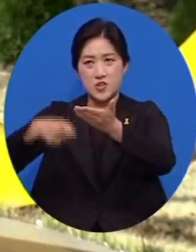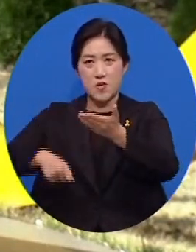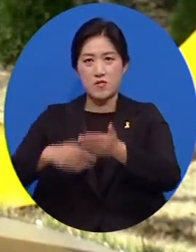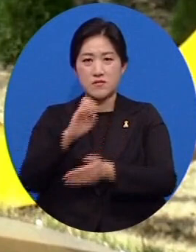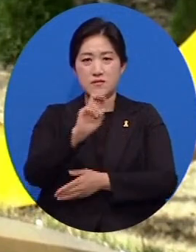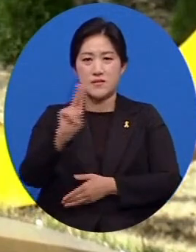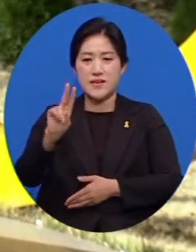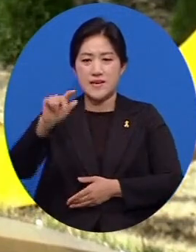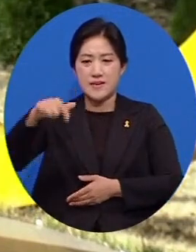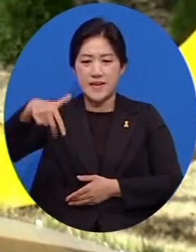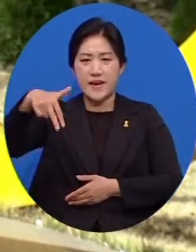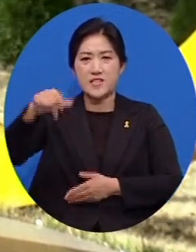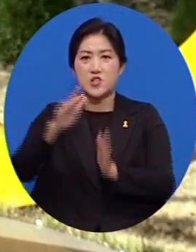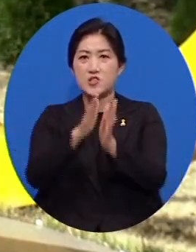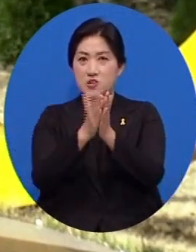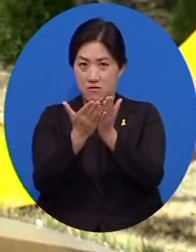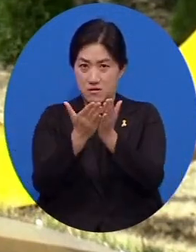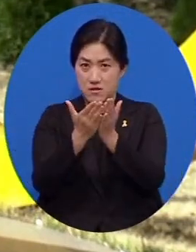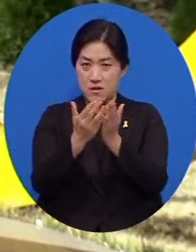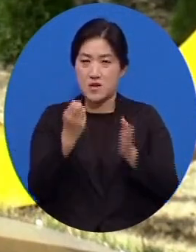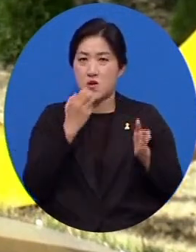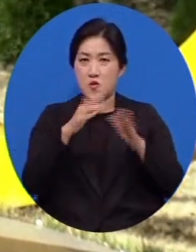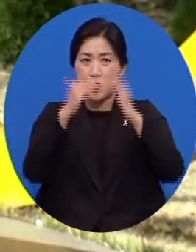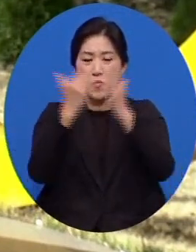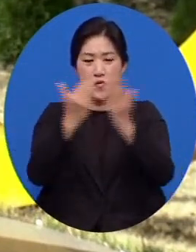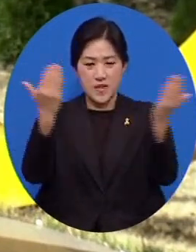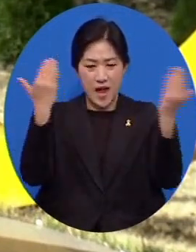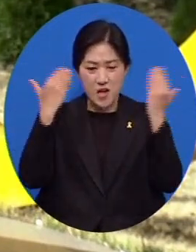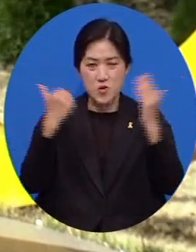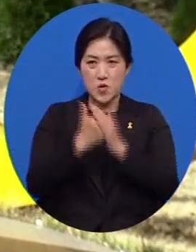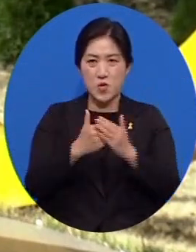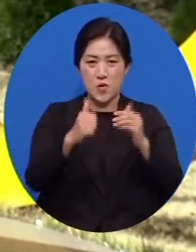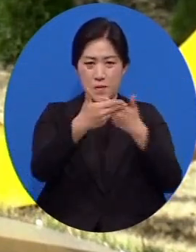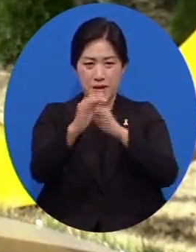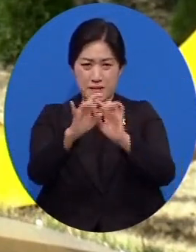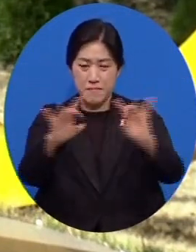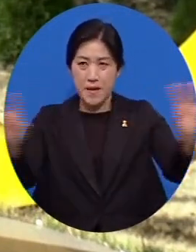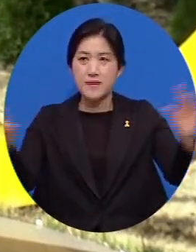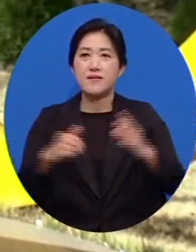약전을 경기도의 모든 학교, 모든 교실에